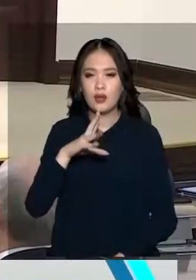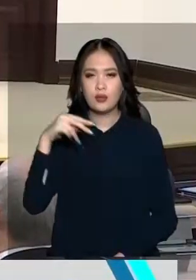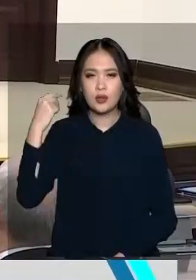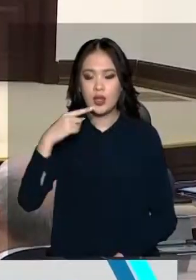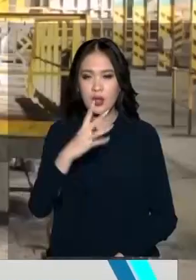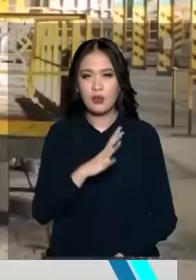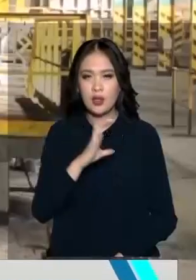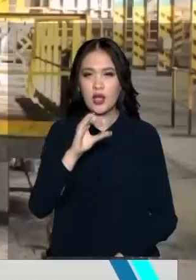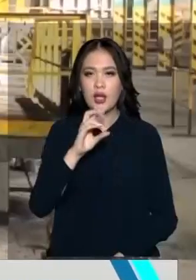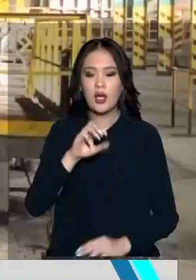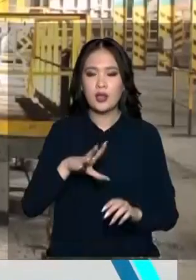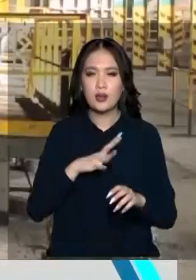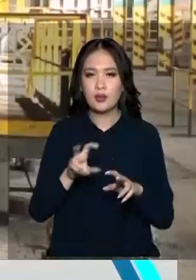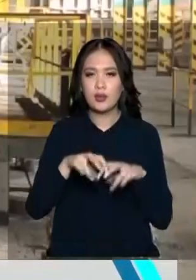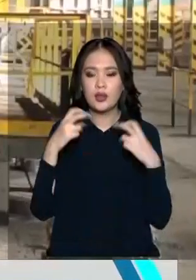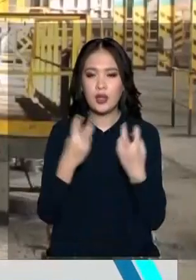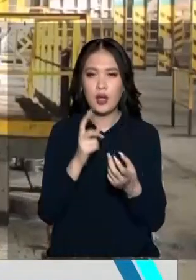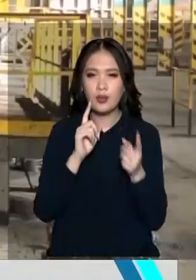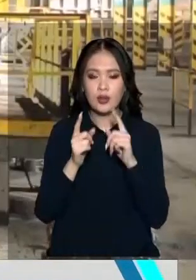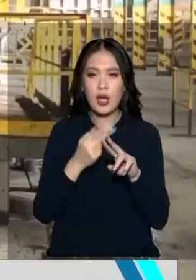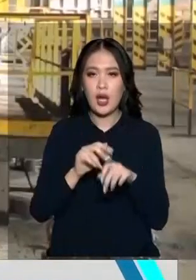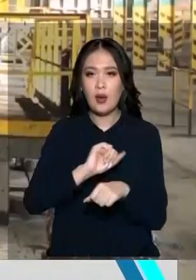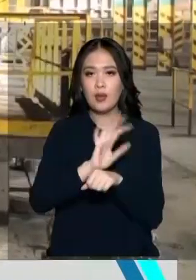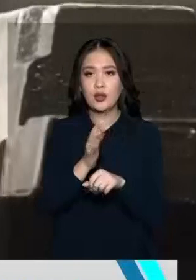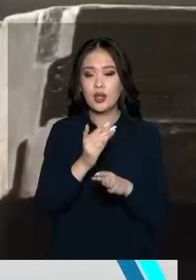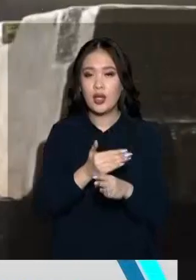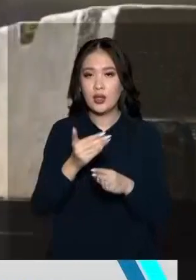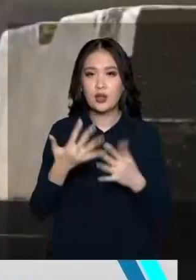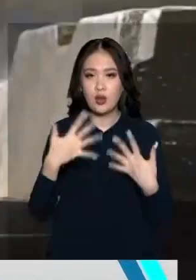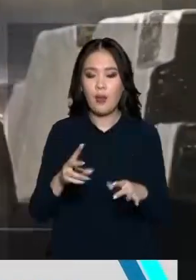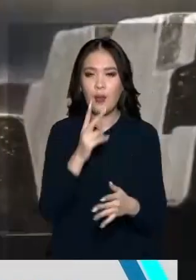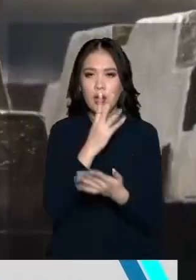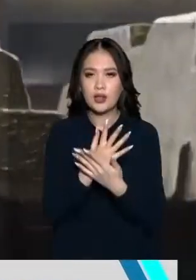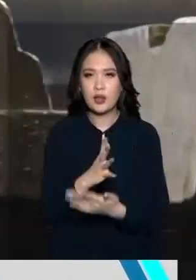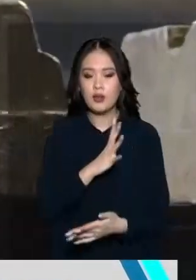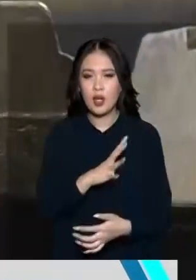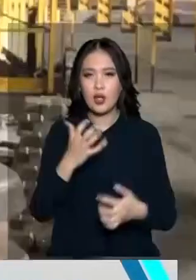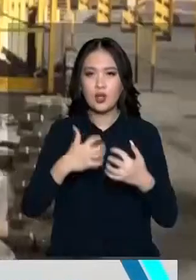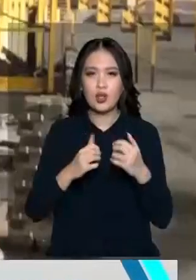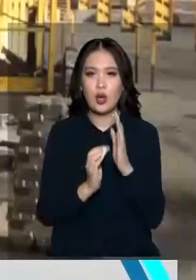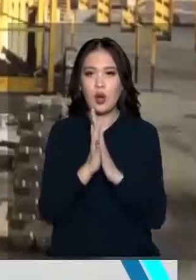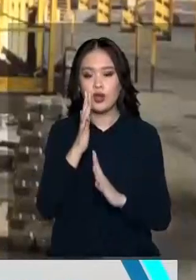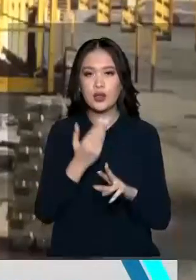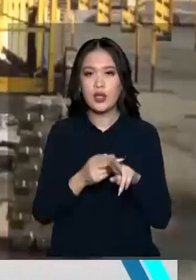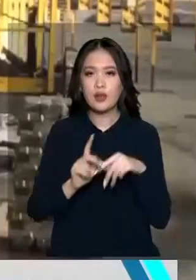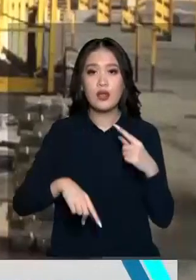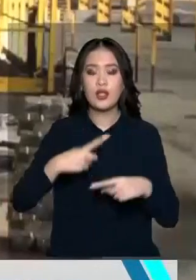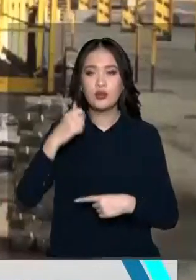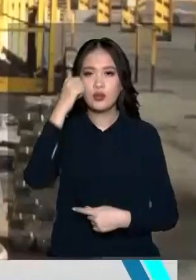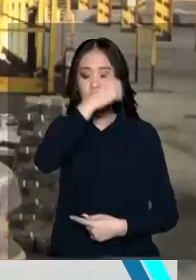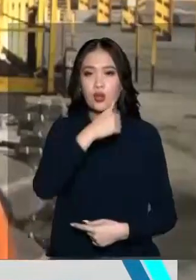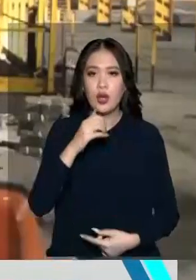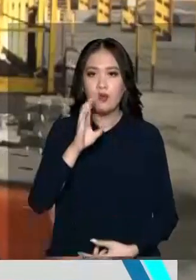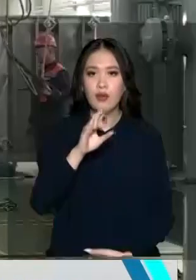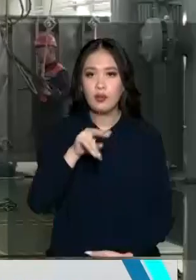заседании Сената. Даже экономика после последствий пандемии коронавируса показала хоть и минимальный, но рост. В следующем году ВВП